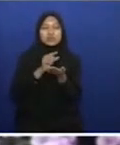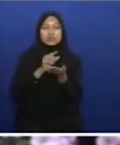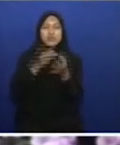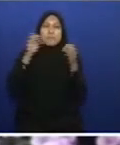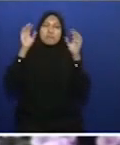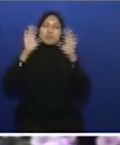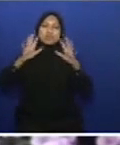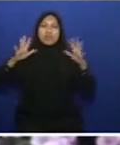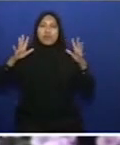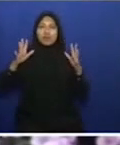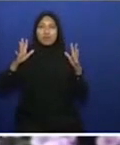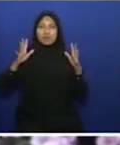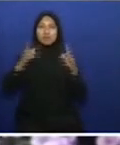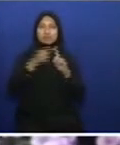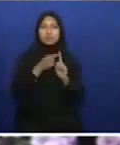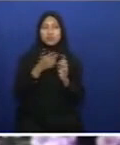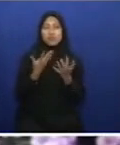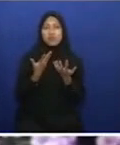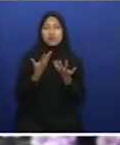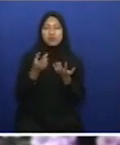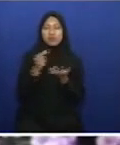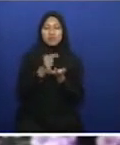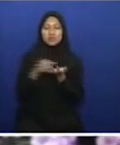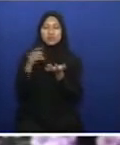di Universitas Brawijaya.